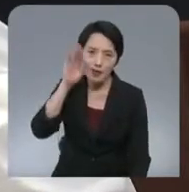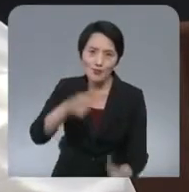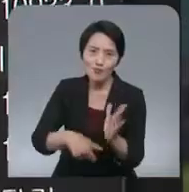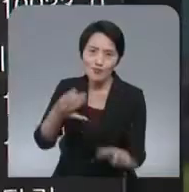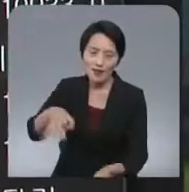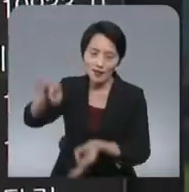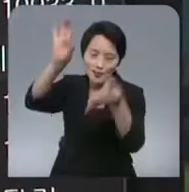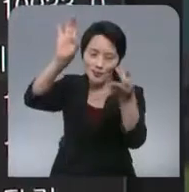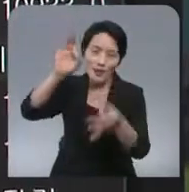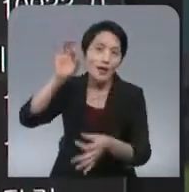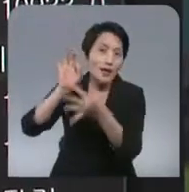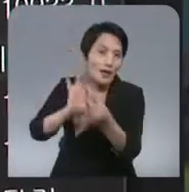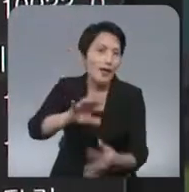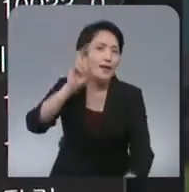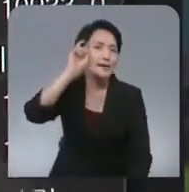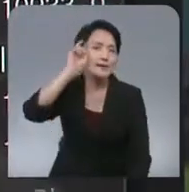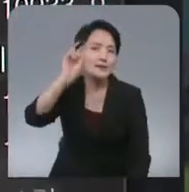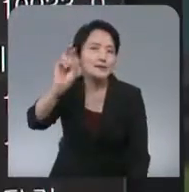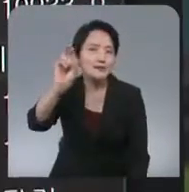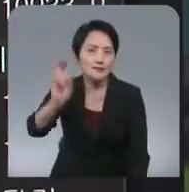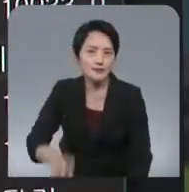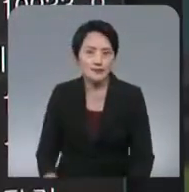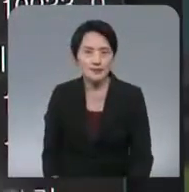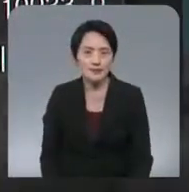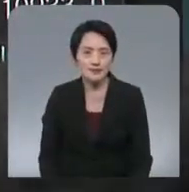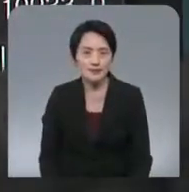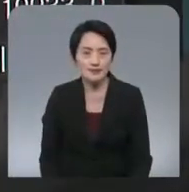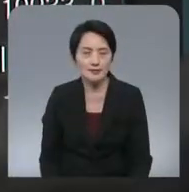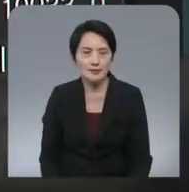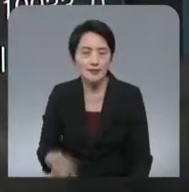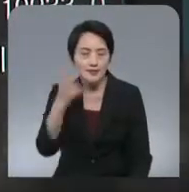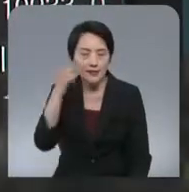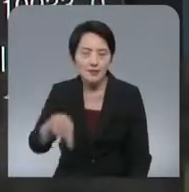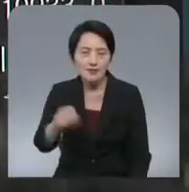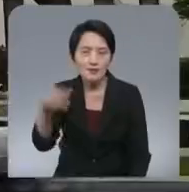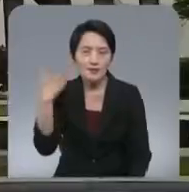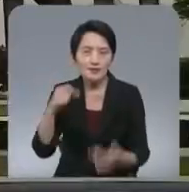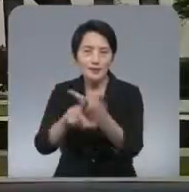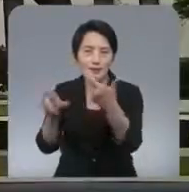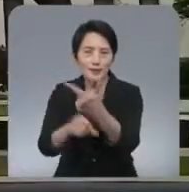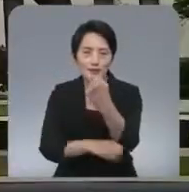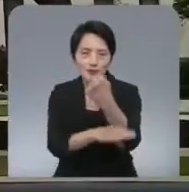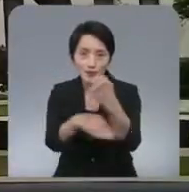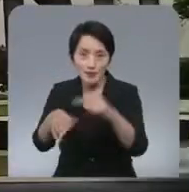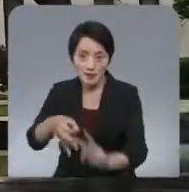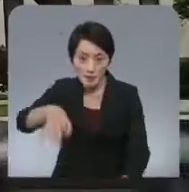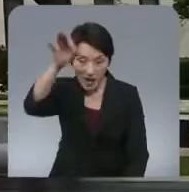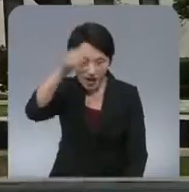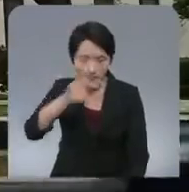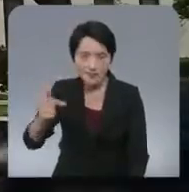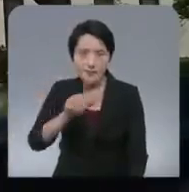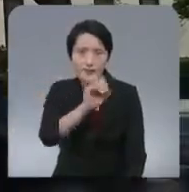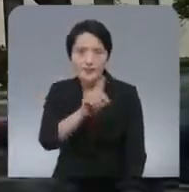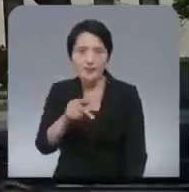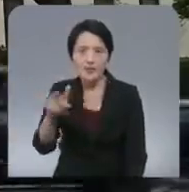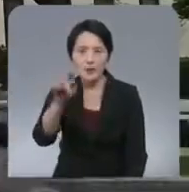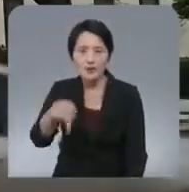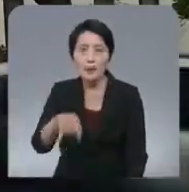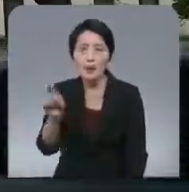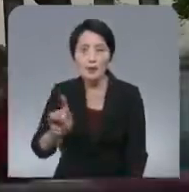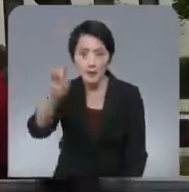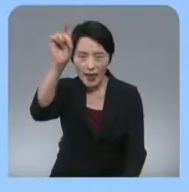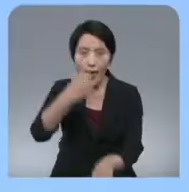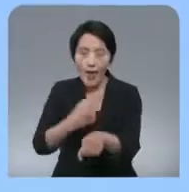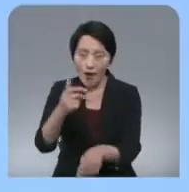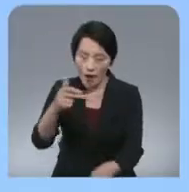thế giới tăng tỷ lệ lạm phát kỳ vọng theo cùng bộ tháng 6 của Yoga cũng ở mức cao kỷ lục trong vòng 10 năm 2 tháng cho thấy người dân